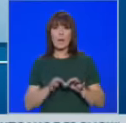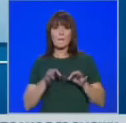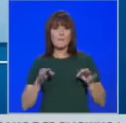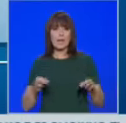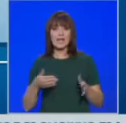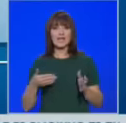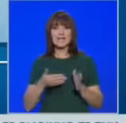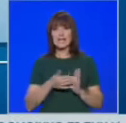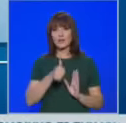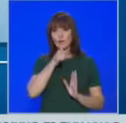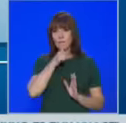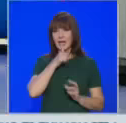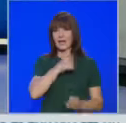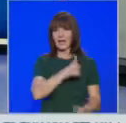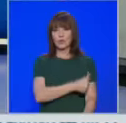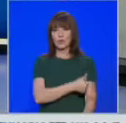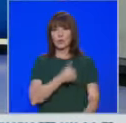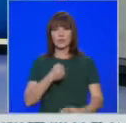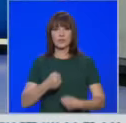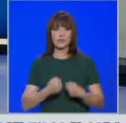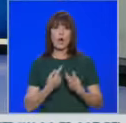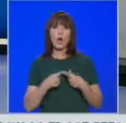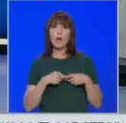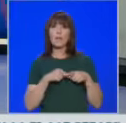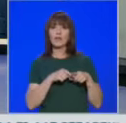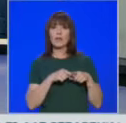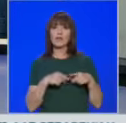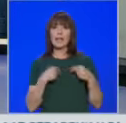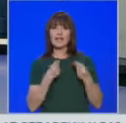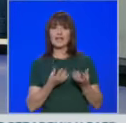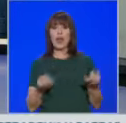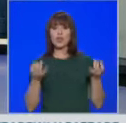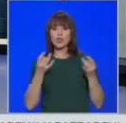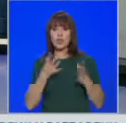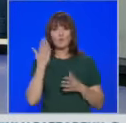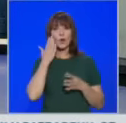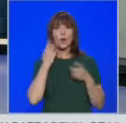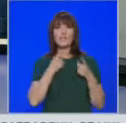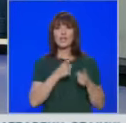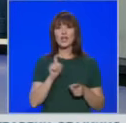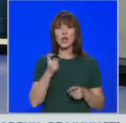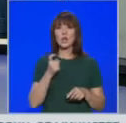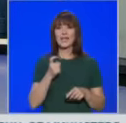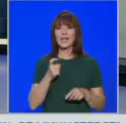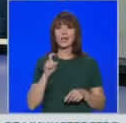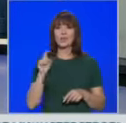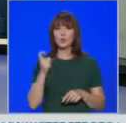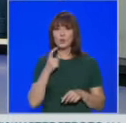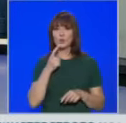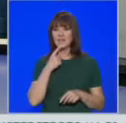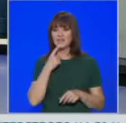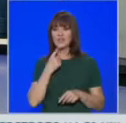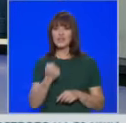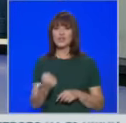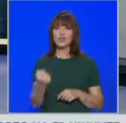срещу пияни и дрогирани шофьори. Прокуратурата повдига нови обвинения срещу Георги Георгиев, задържан за жестокото нападение